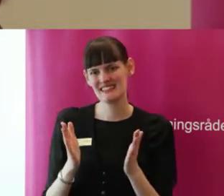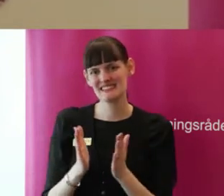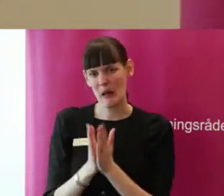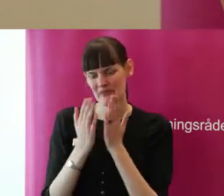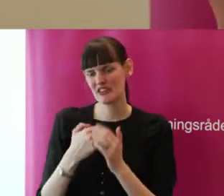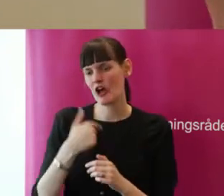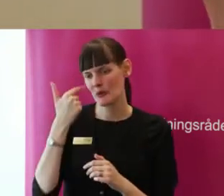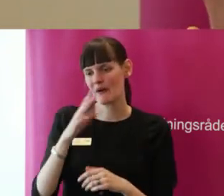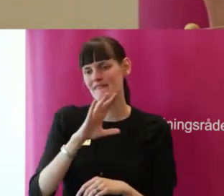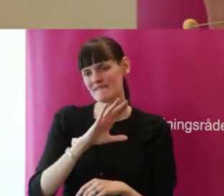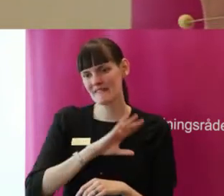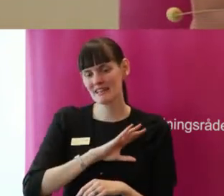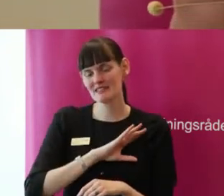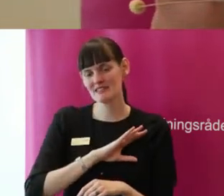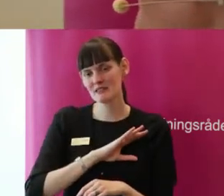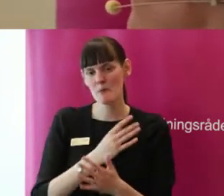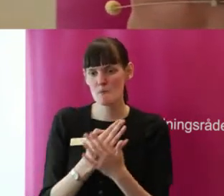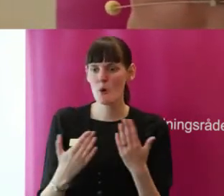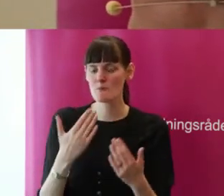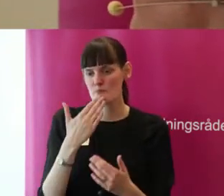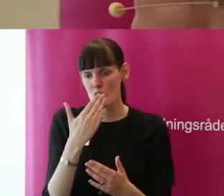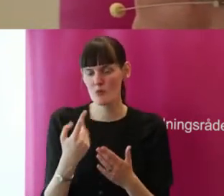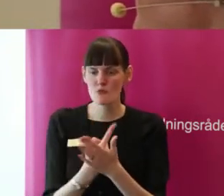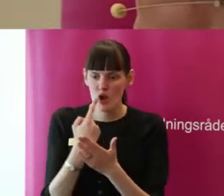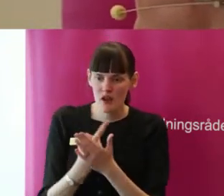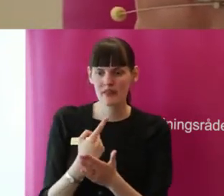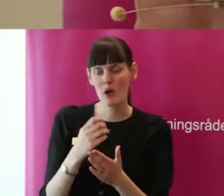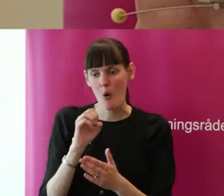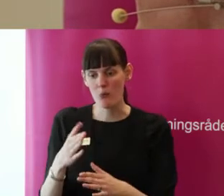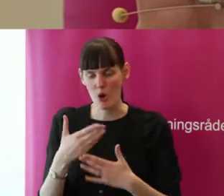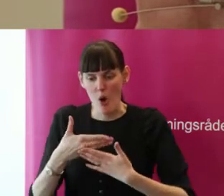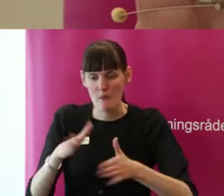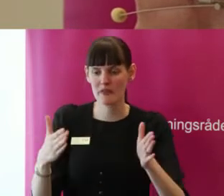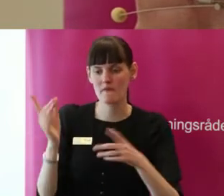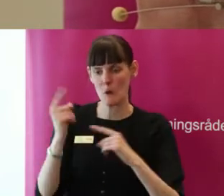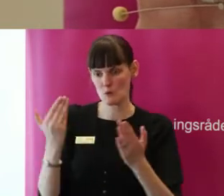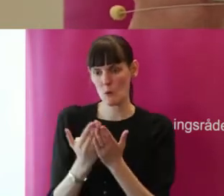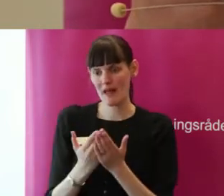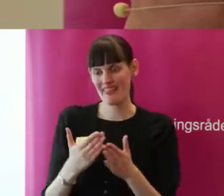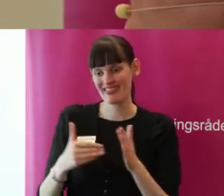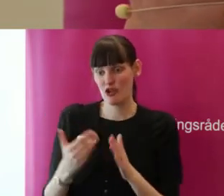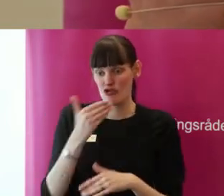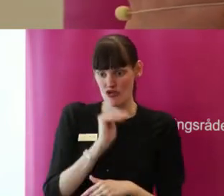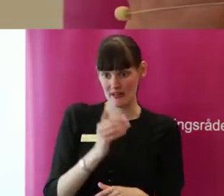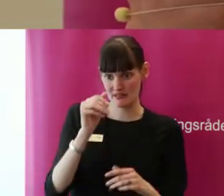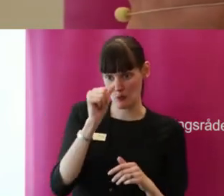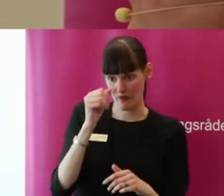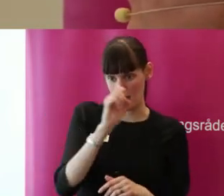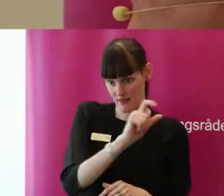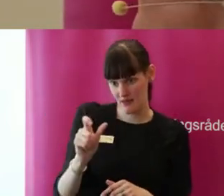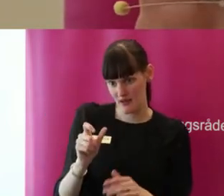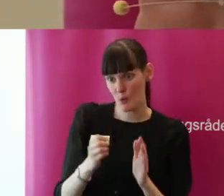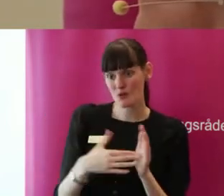stora vinster med att öppna upp folkhögskolan för yngre studerande. Därför det finns ett stort utanförskap